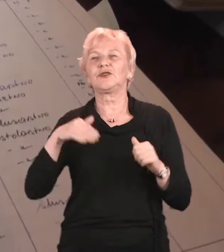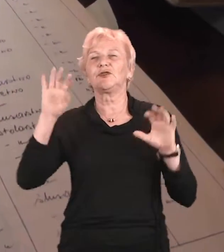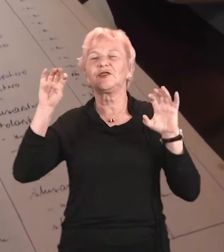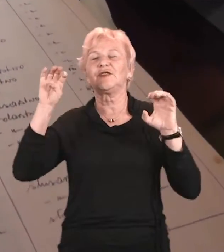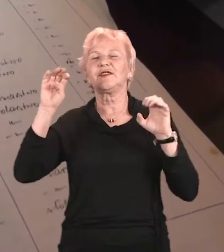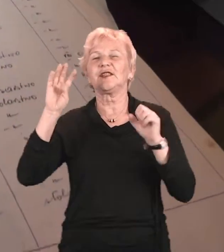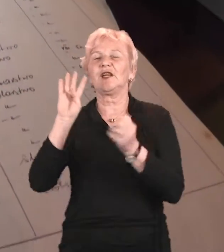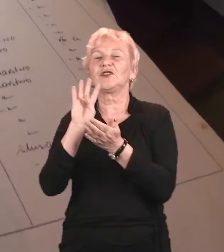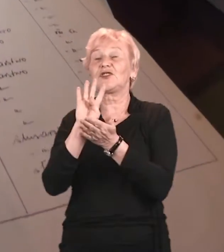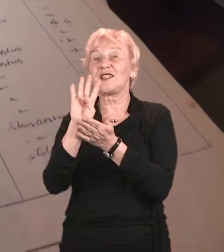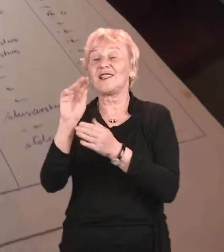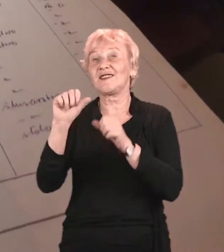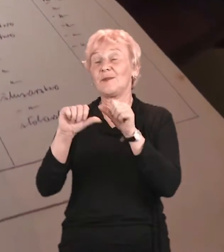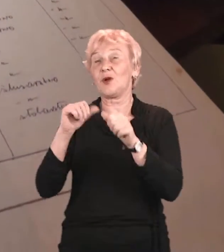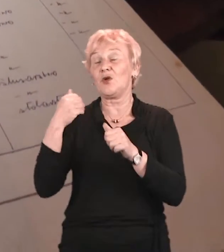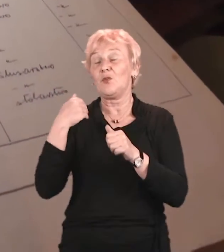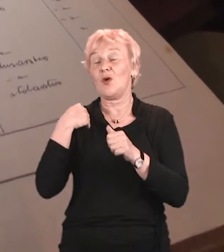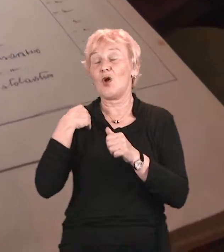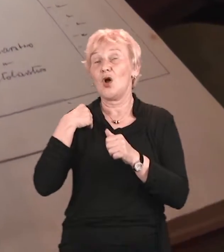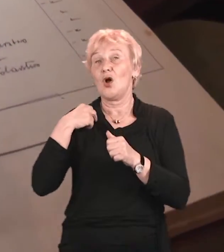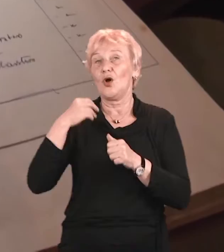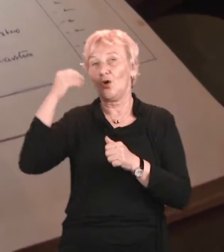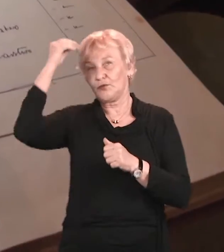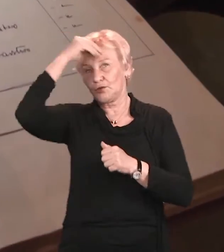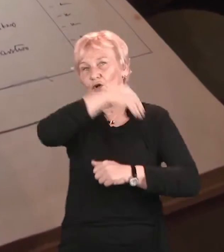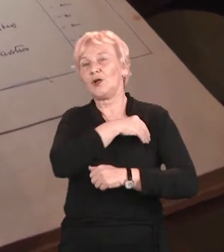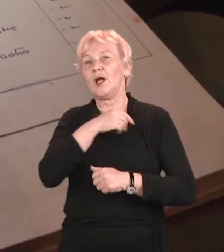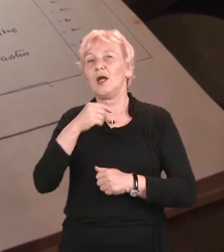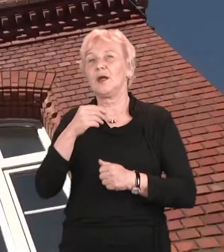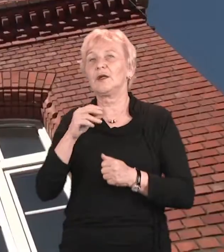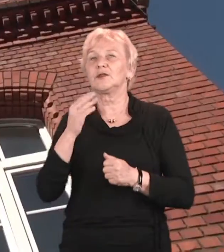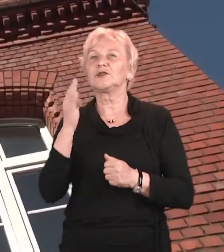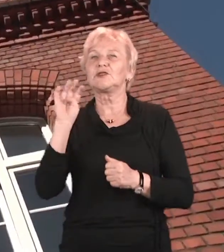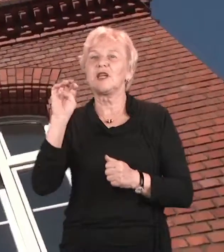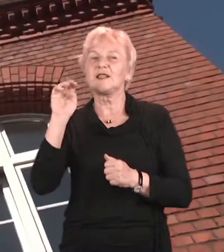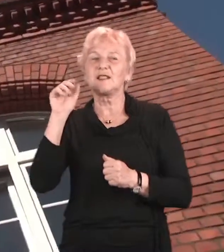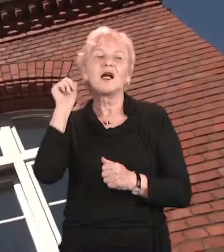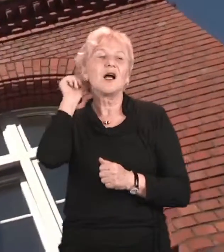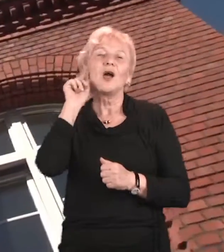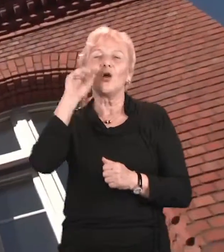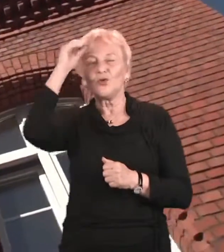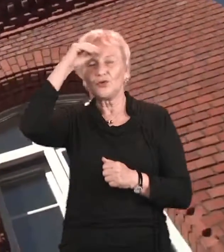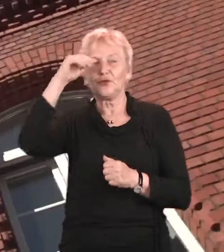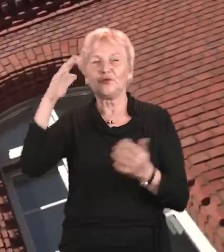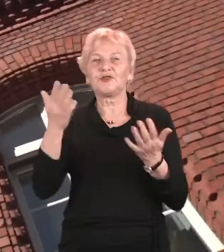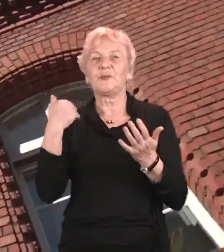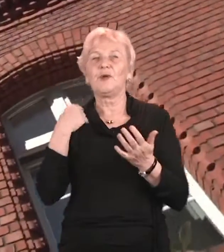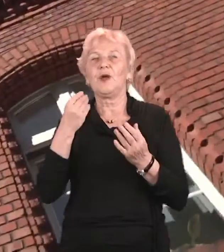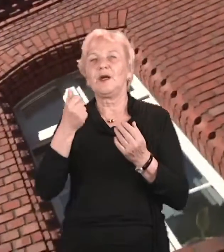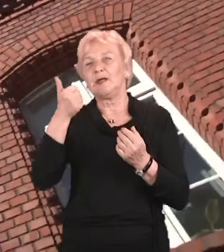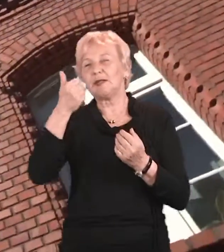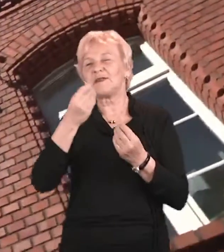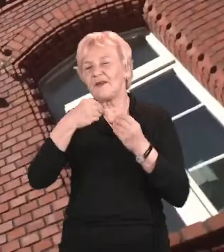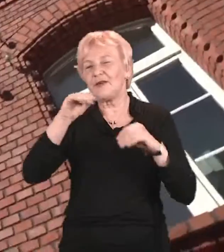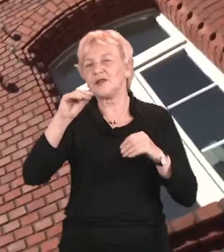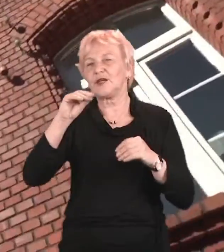1914 w placówce kształciło się ponad 400 uczniów, przez co uznawany był on za jeden z największych tego typu ośrodków na świecie.